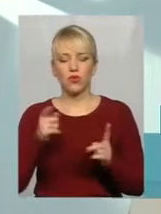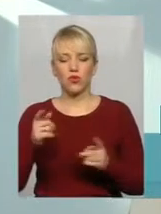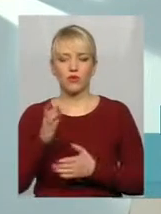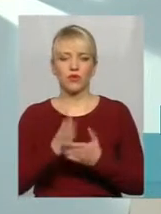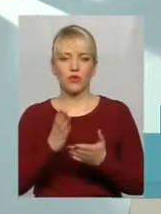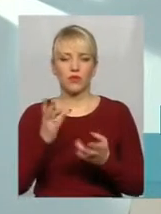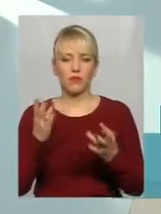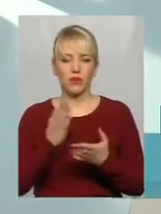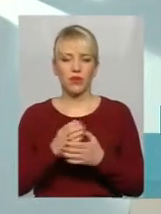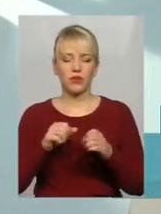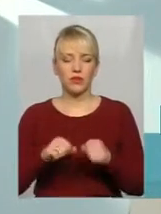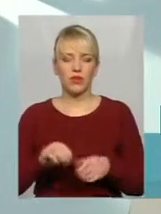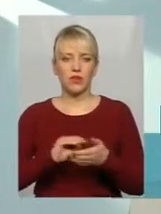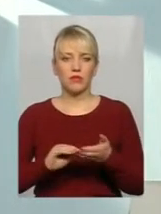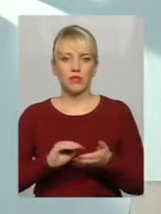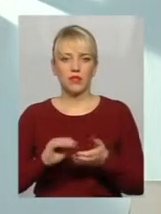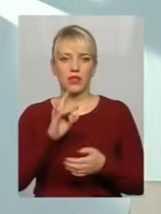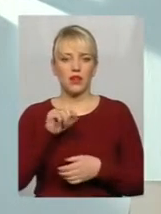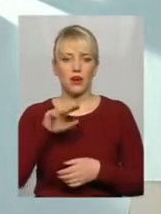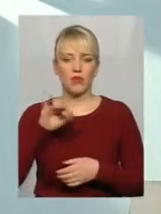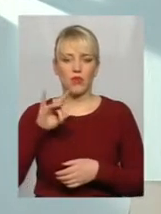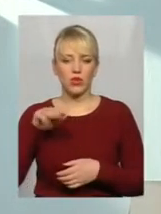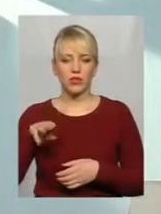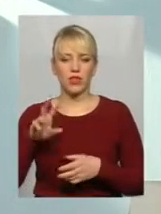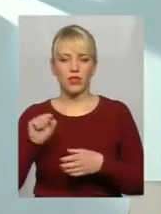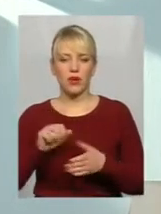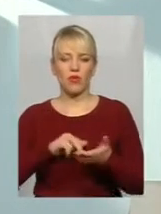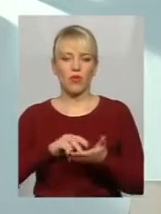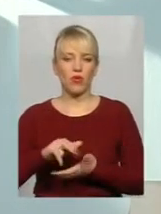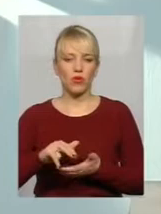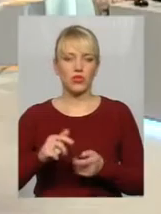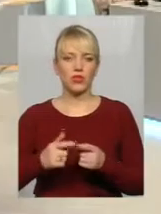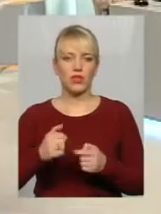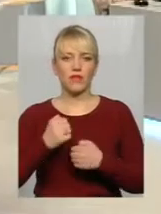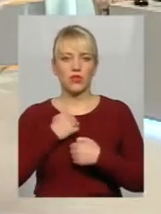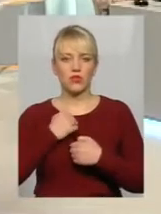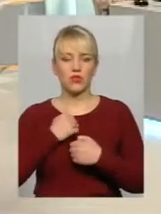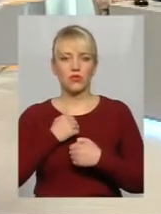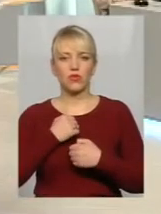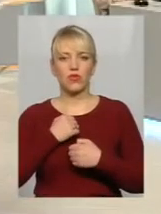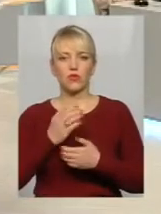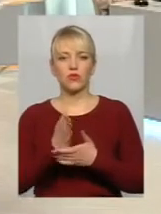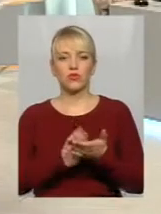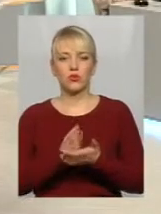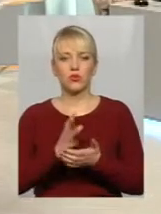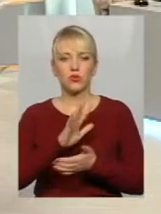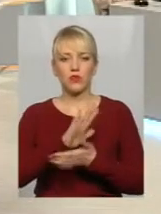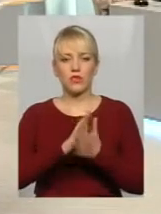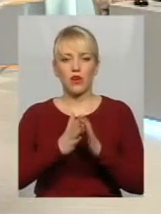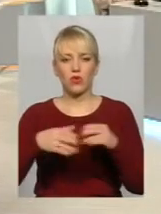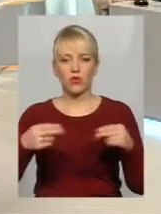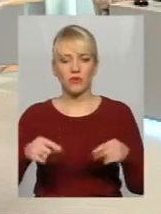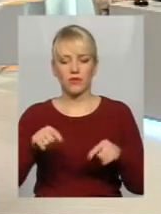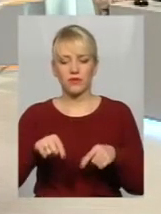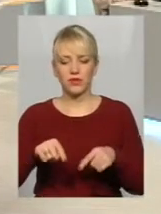написати рапорт на ім'я командира на проходження військової служби за контрактом. І в той частині. Якщо їм сподобалося частини, вони